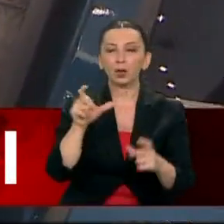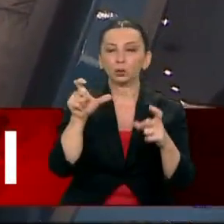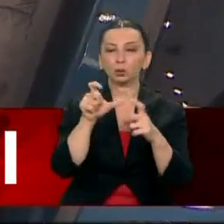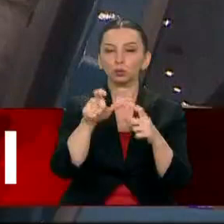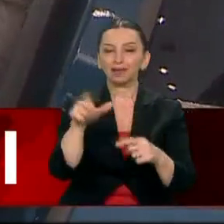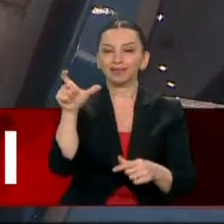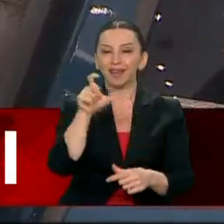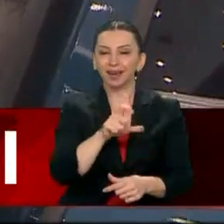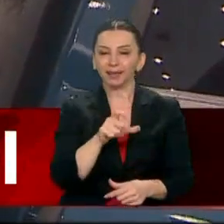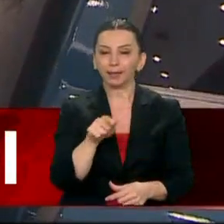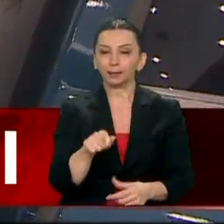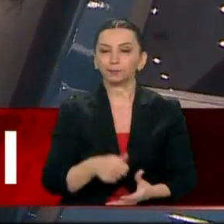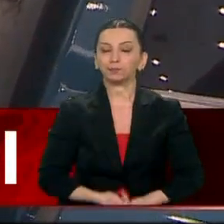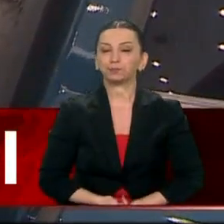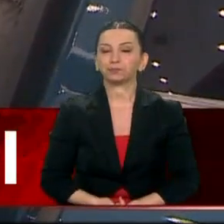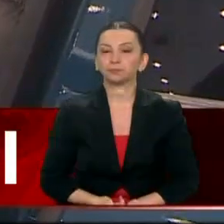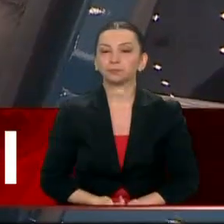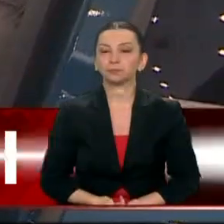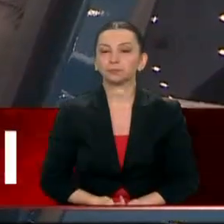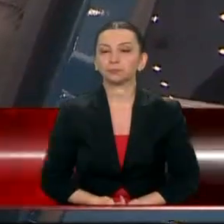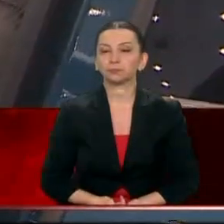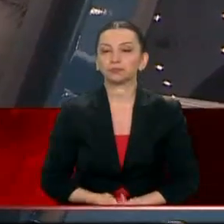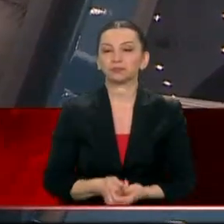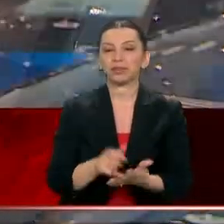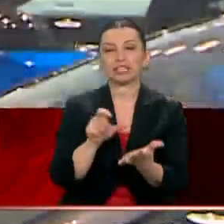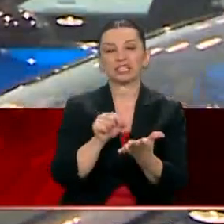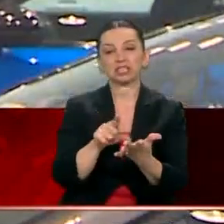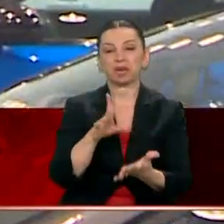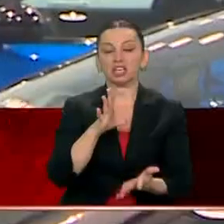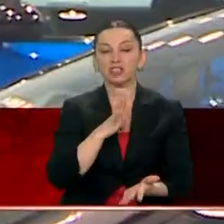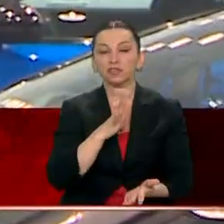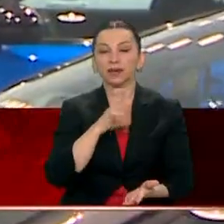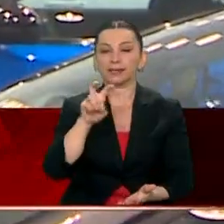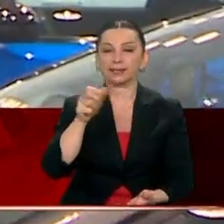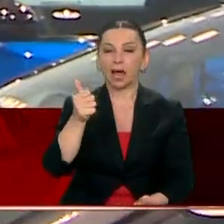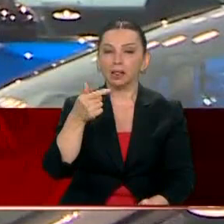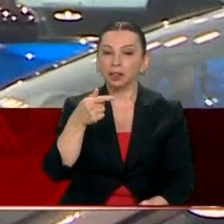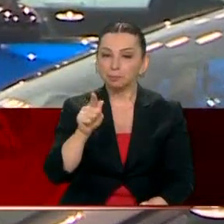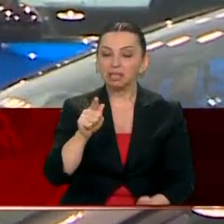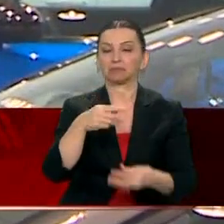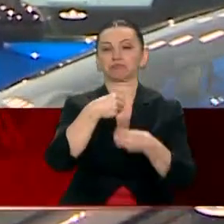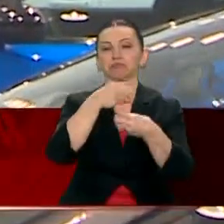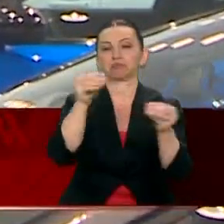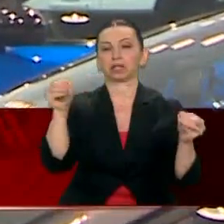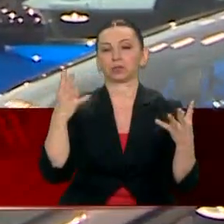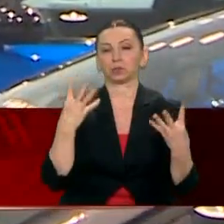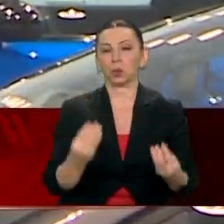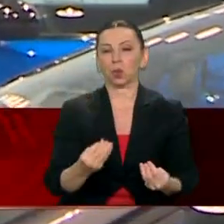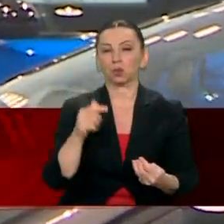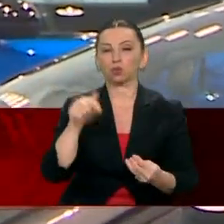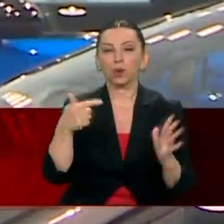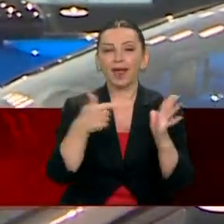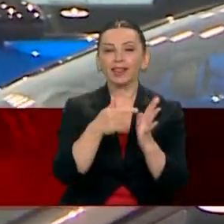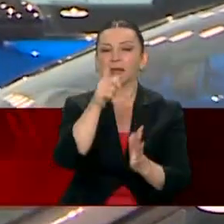ayında gelene hani şey yapıyoruz. Sipariş vereceğiz bakalım. 86.000-87.000 adet satışları gerçekleşti. Bu ayki